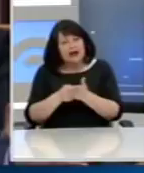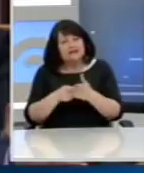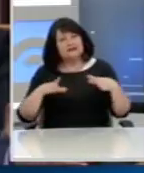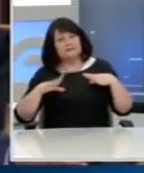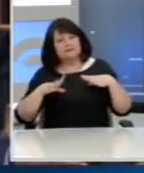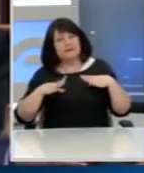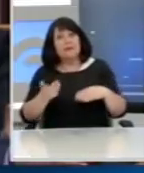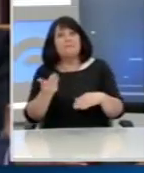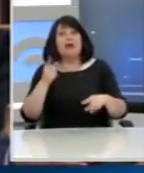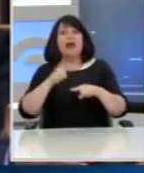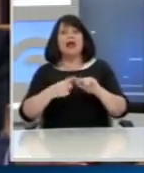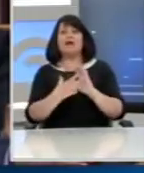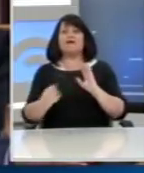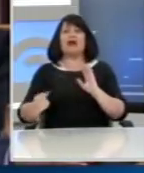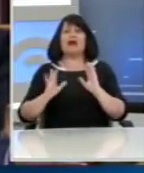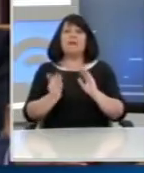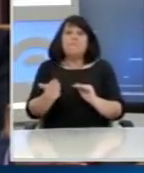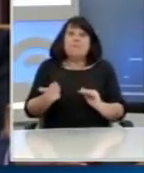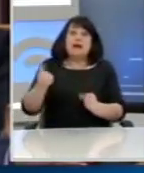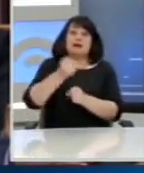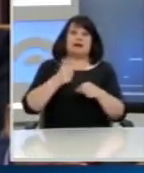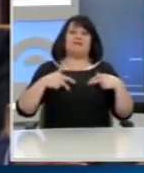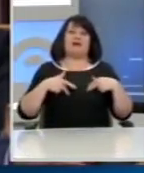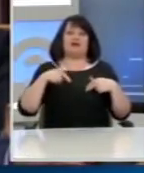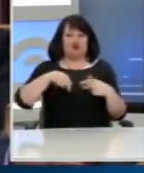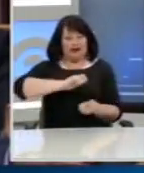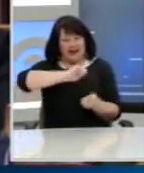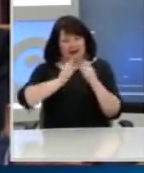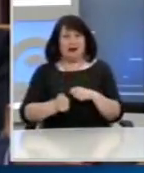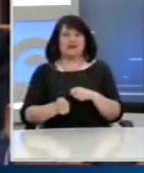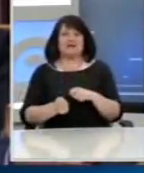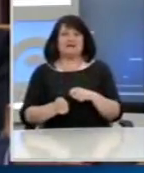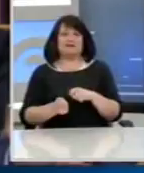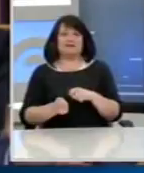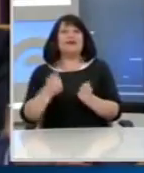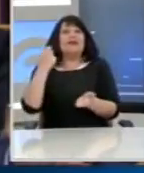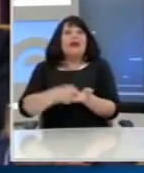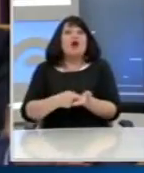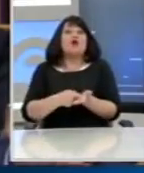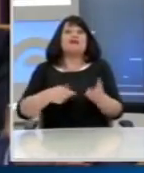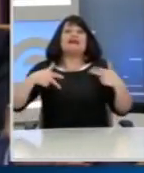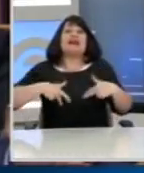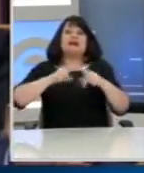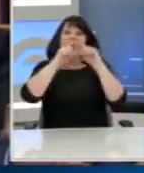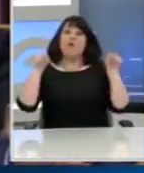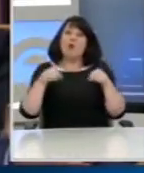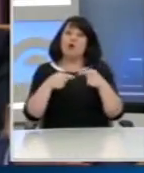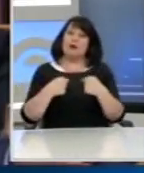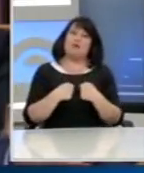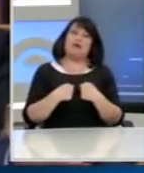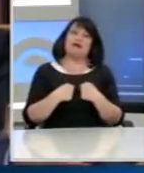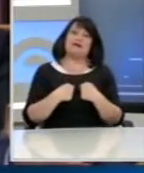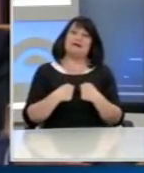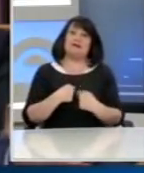Ελλάδα, πριν έρθουμε εμείς στην εξουσία. Και σήμερα αυτό αποκαθιστάται. Είχαμε όμως την ευθυξία, κύριε Μητσοτάκη, που μας κατηγορείτε για